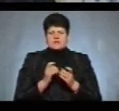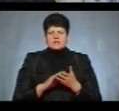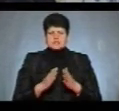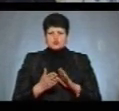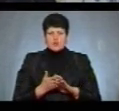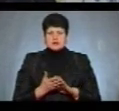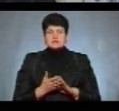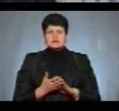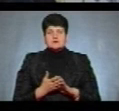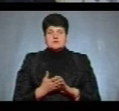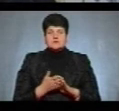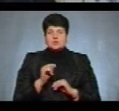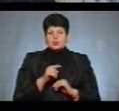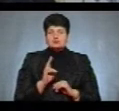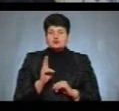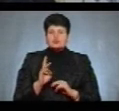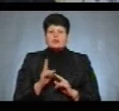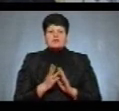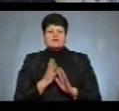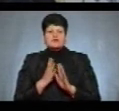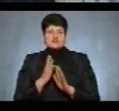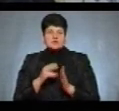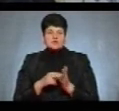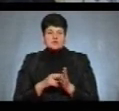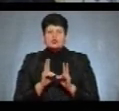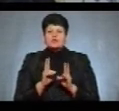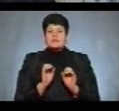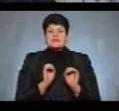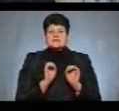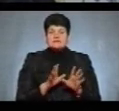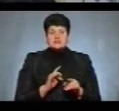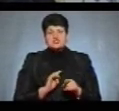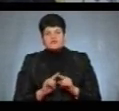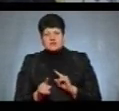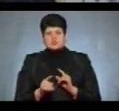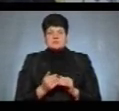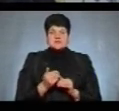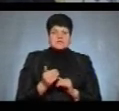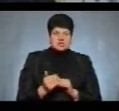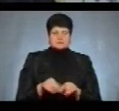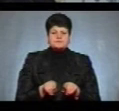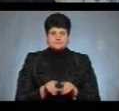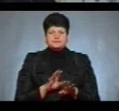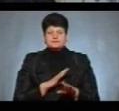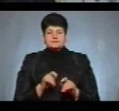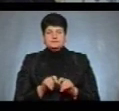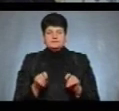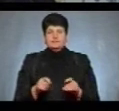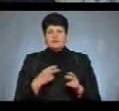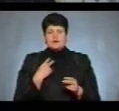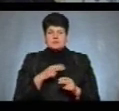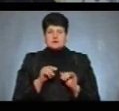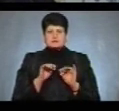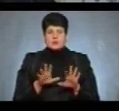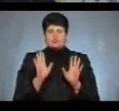при тому, хто як в черзі стоїть, хто має здавати бюлетні швидше, пізніше. Також порушено буде кримінальне провадження, і ми